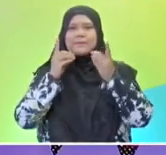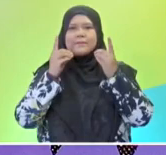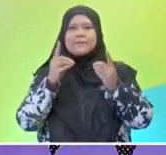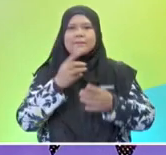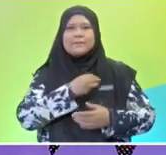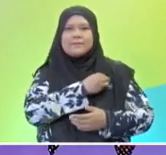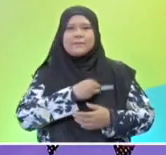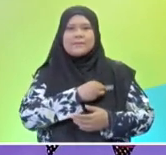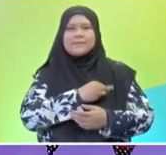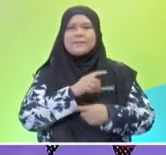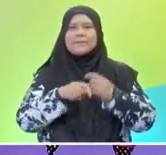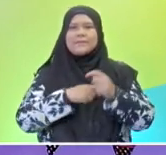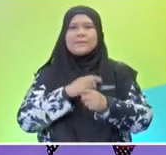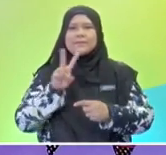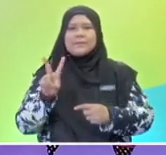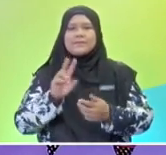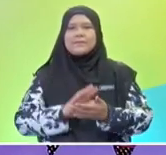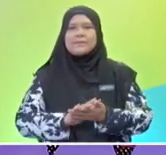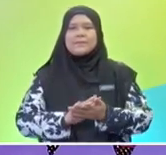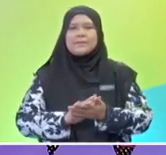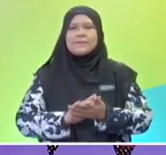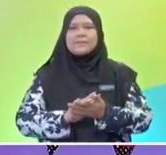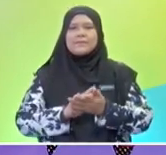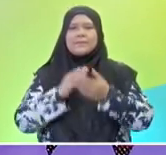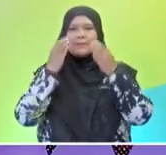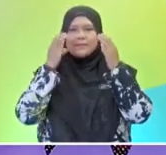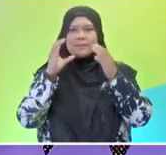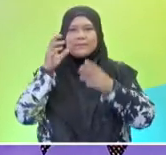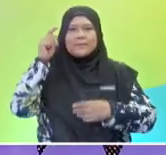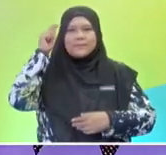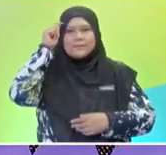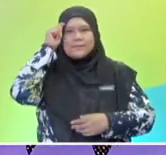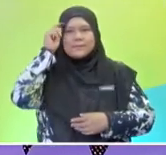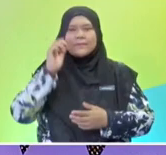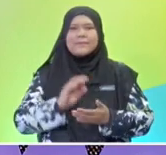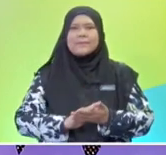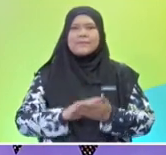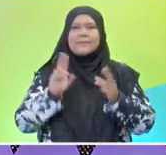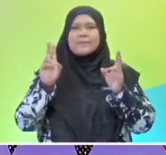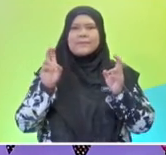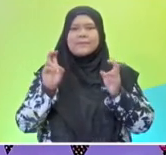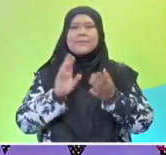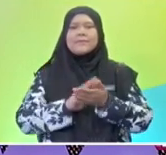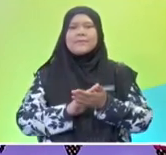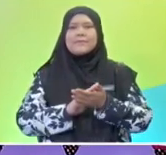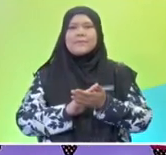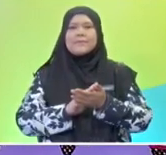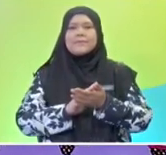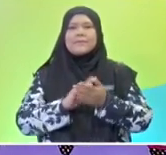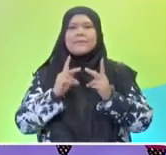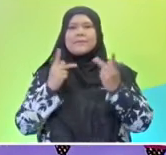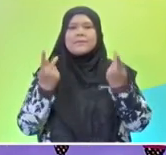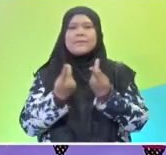2. Yeay, bersama saya Hanif Sean dan juga tentunya Cikgu Tipen. Cikgu, topik kita hari ini sangat menarik mengenai